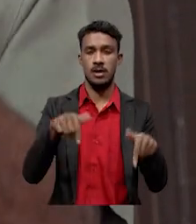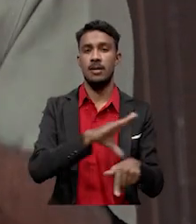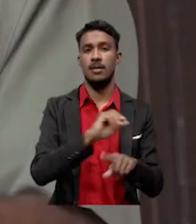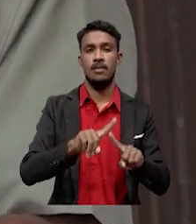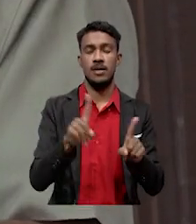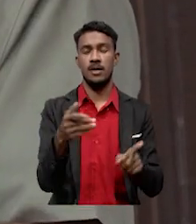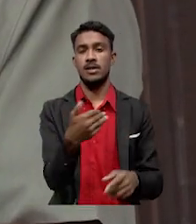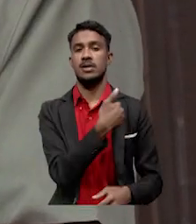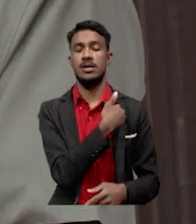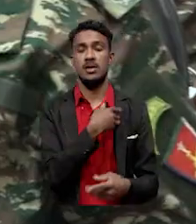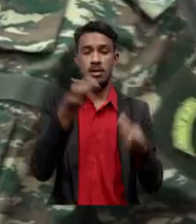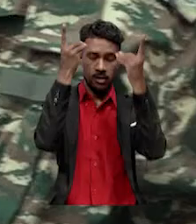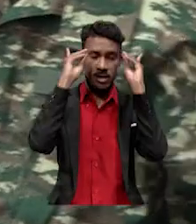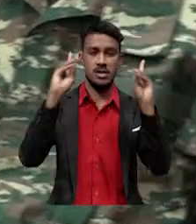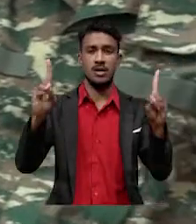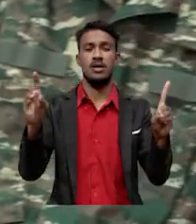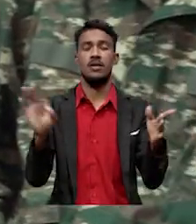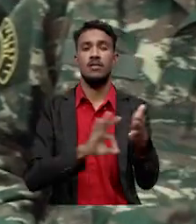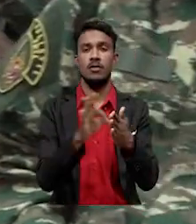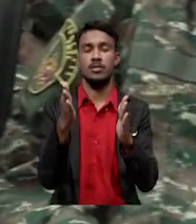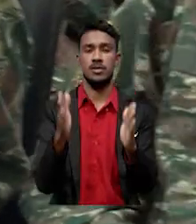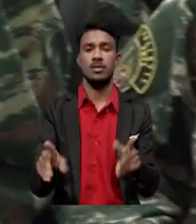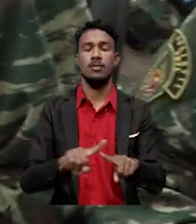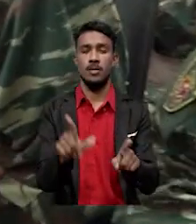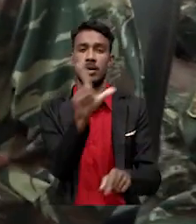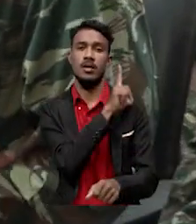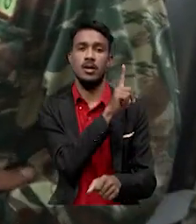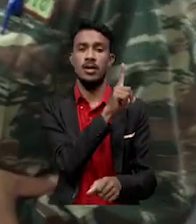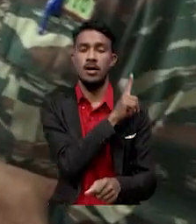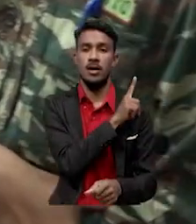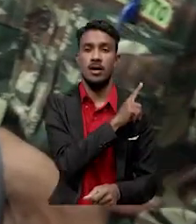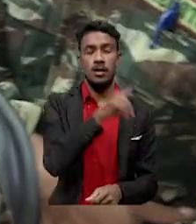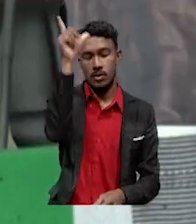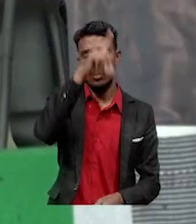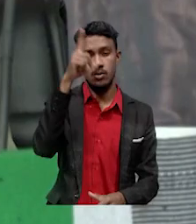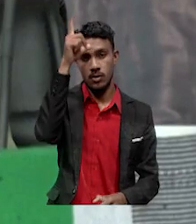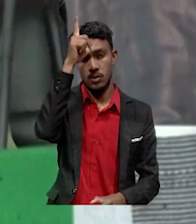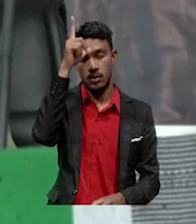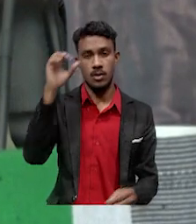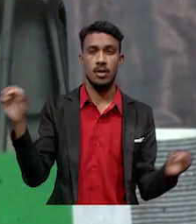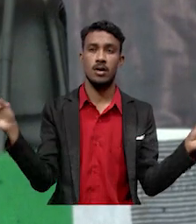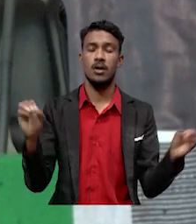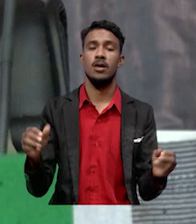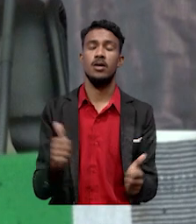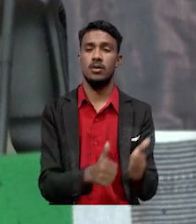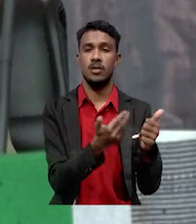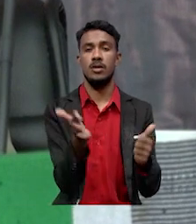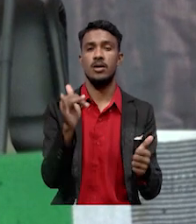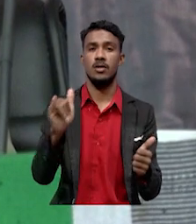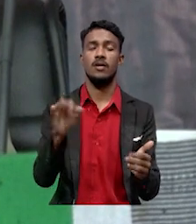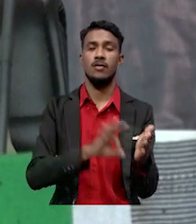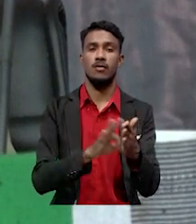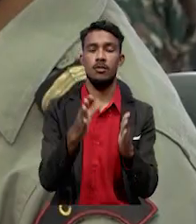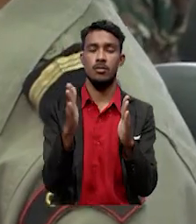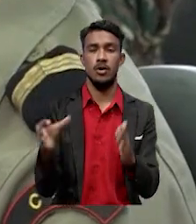sedak desidi nini reforma sam mebelere fiar katak Presiden Republika Francisco Guterres Luolo la impede nini reforma no kandidatura